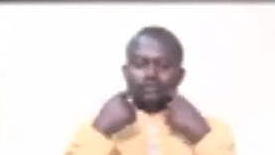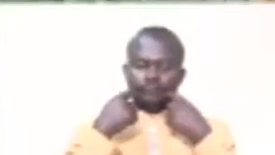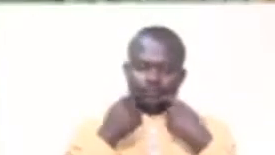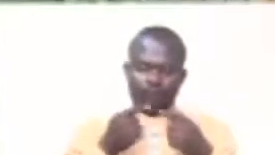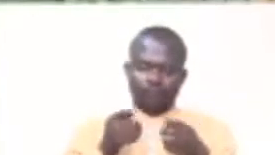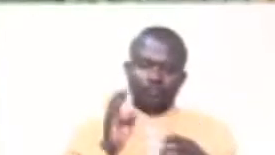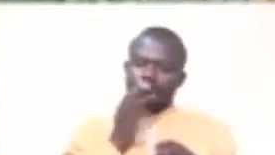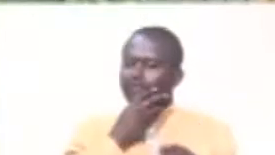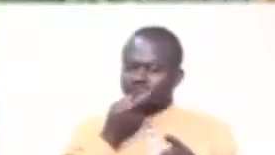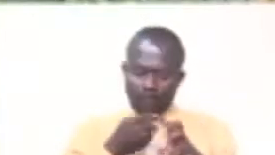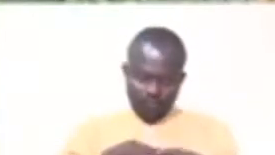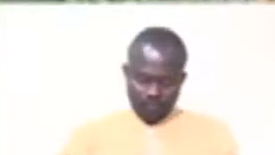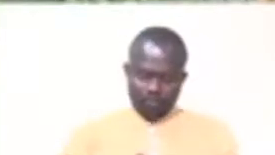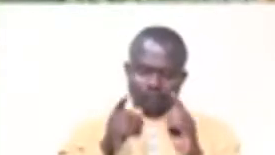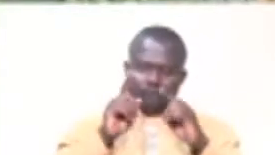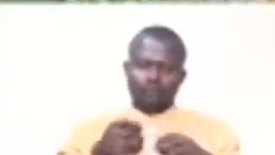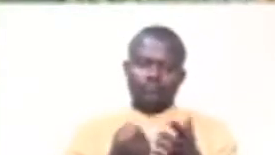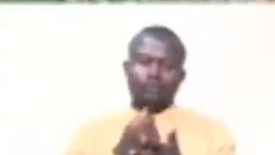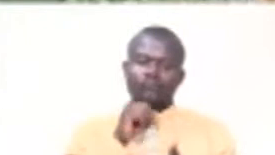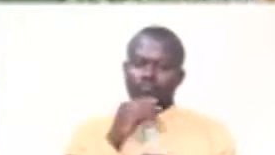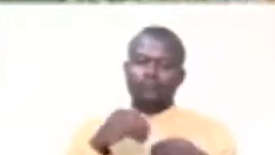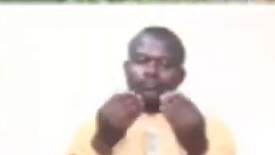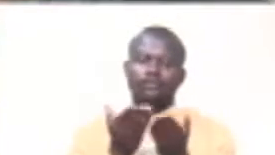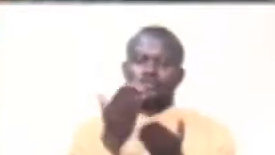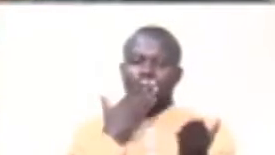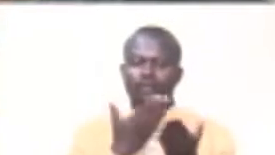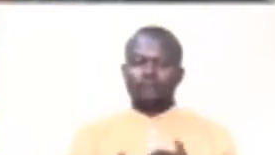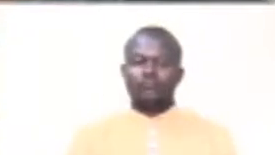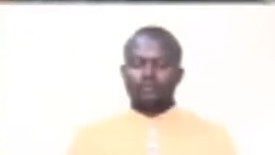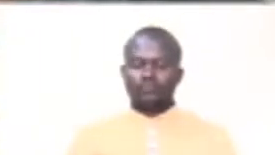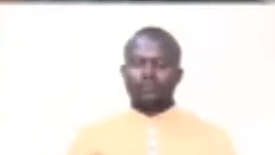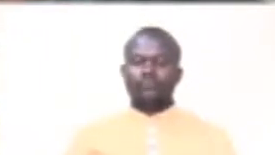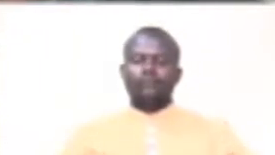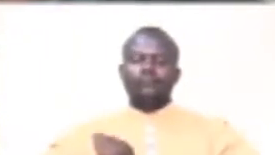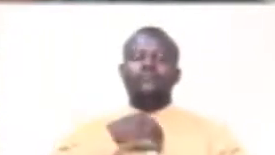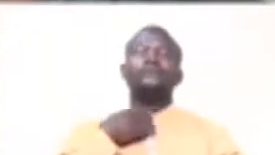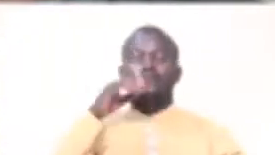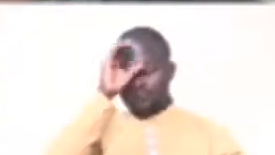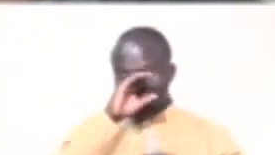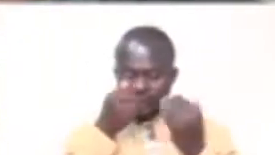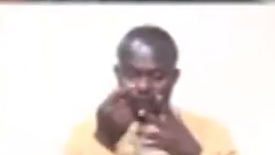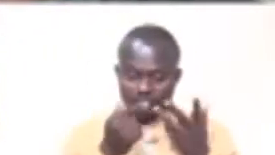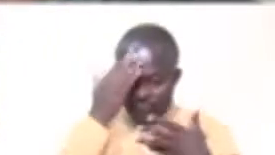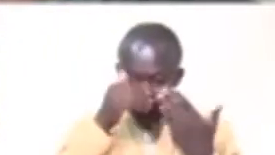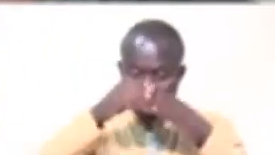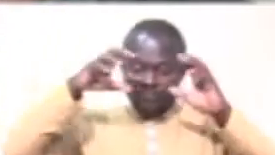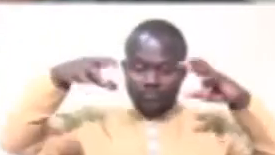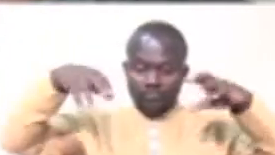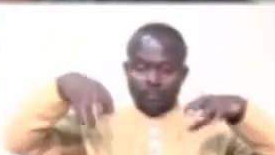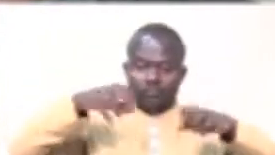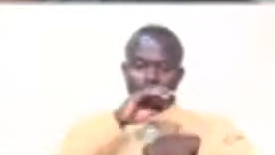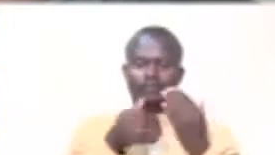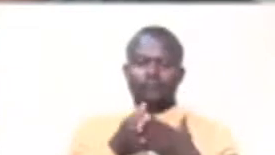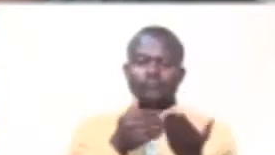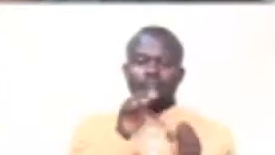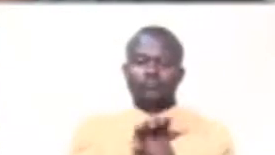amazi yava mu birunga yakigeragamo bigatuma badahabwa serivisi nziza. Wanashakaga n'ibintu kubera imvura ino mu karere